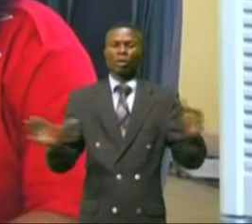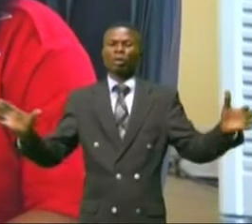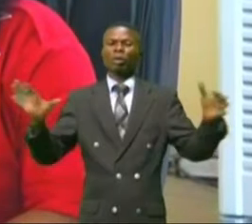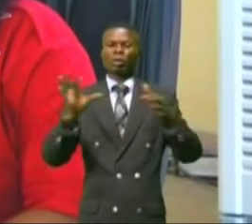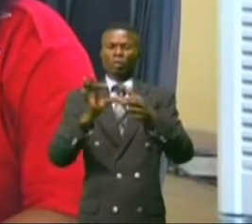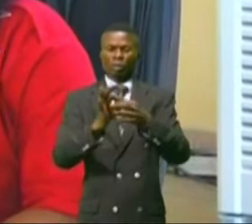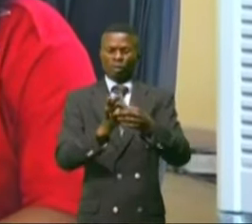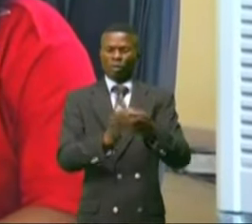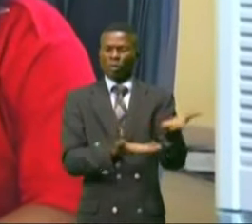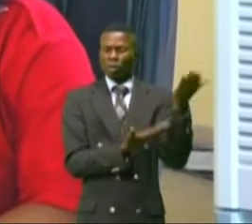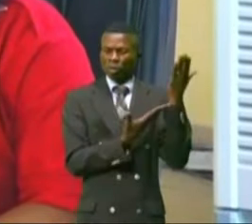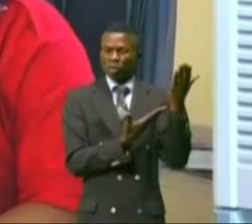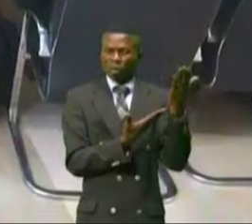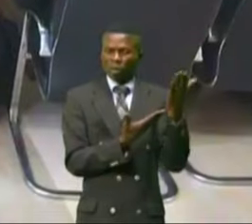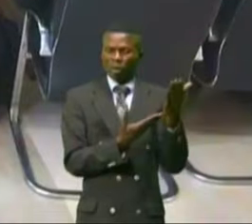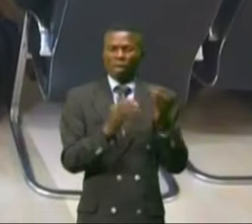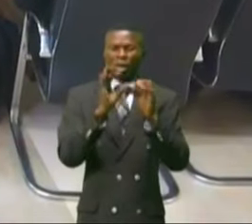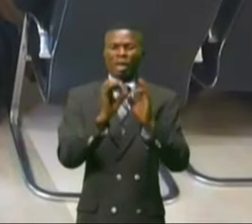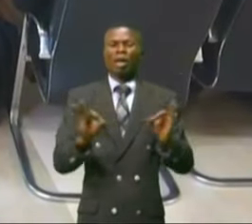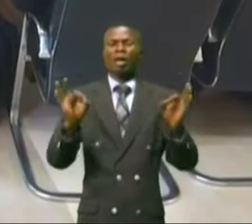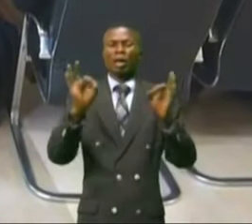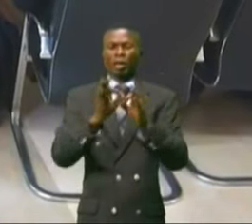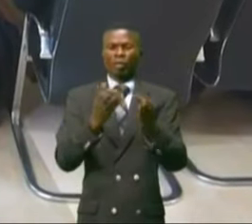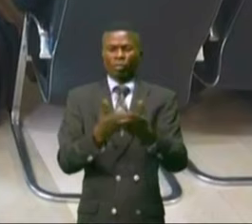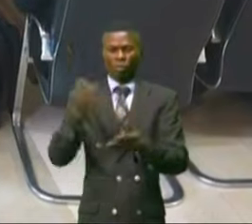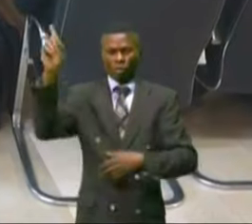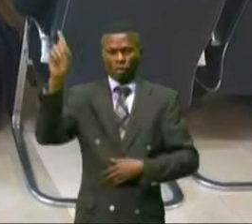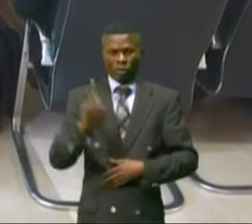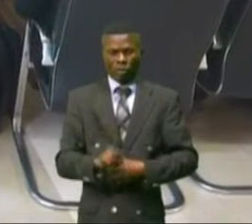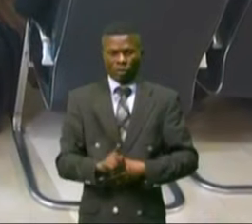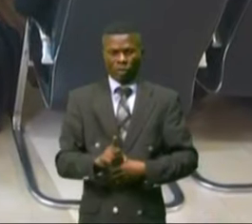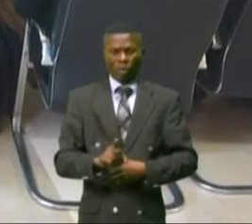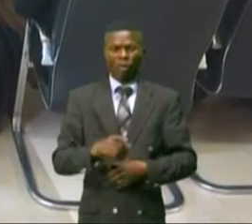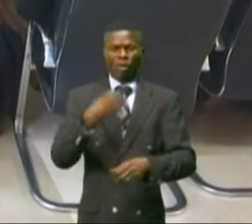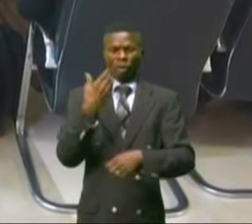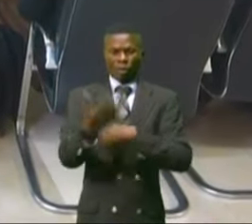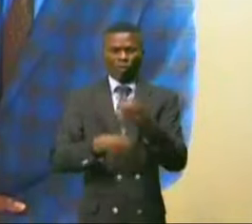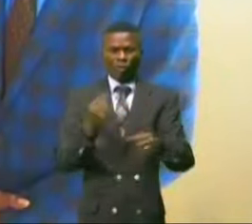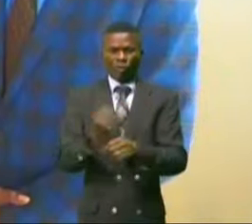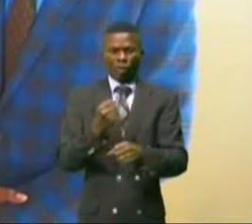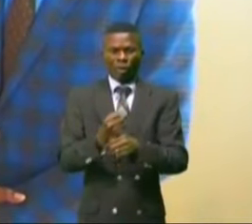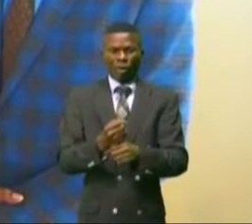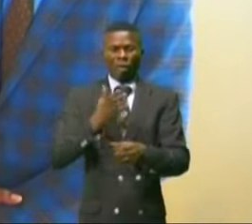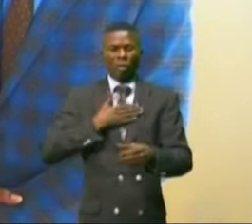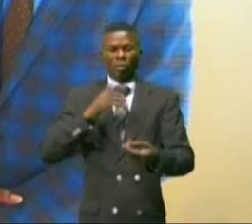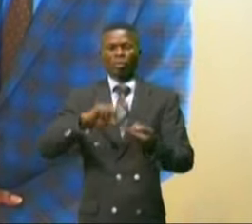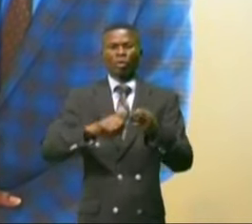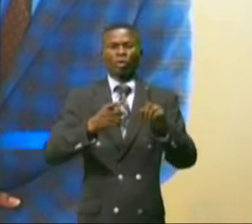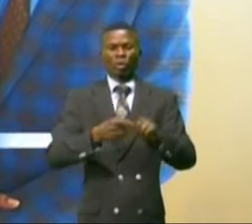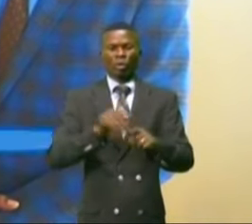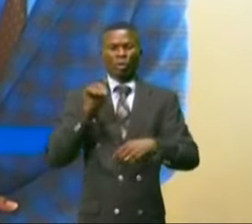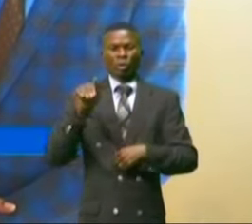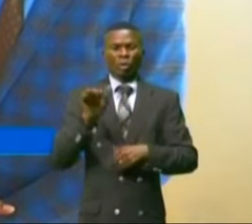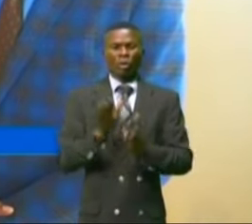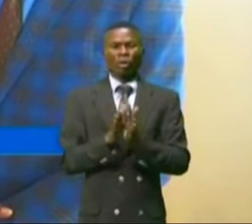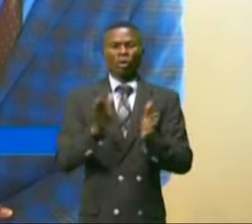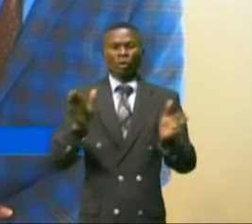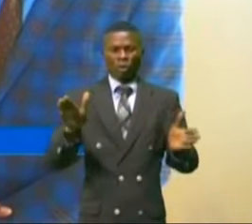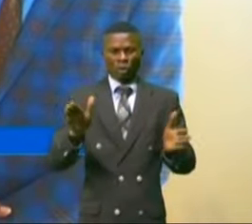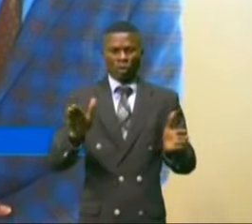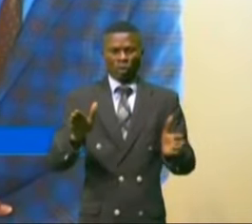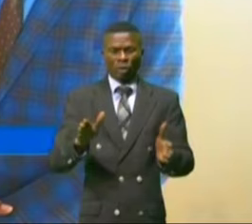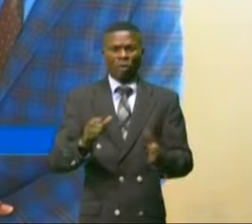collaboration fructueuse et enrichissante. Je suis venue en séance de travail auprès de mon collègue directeur général